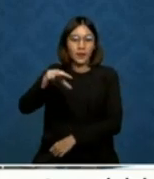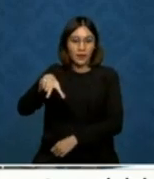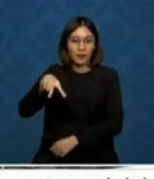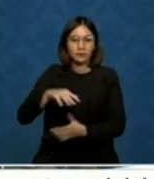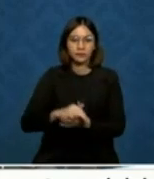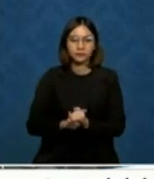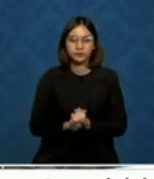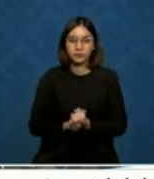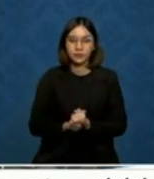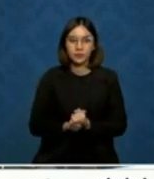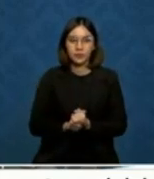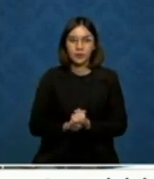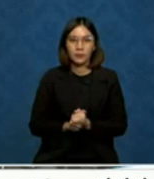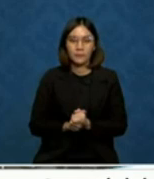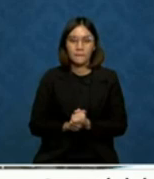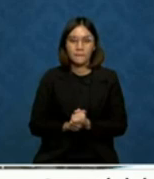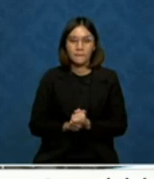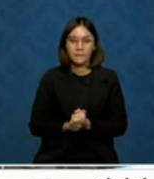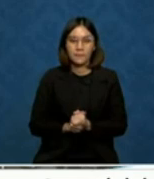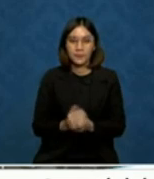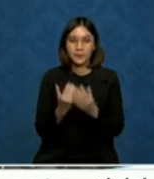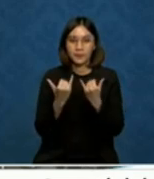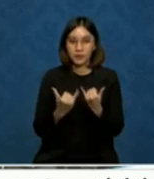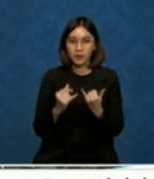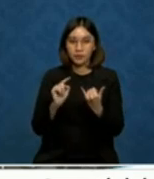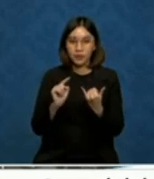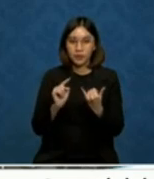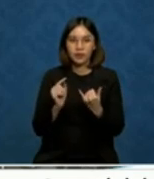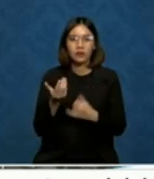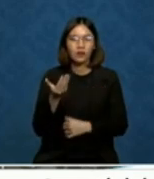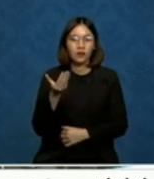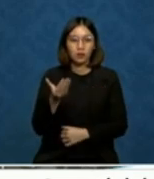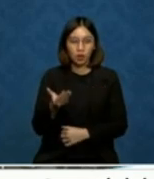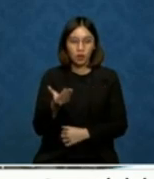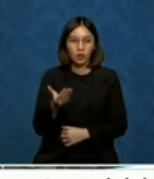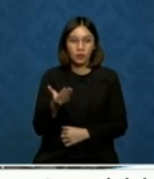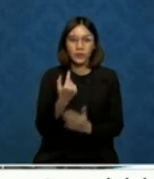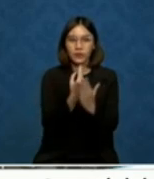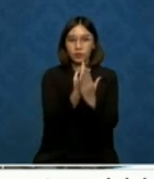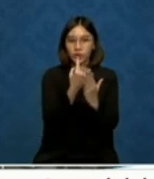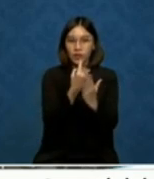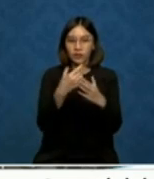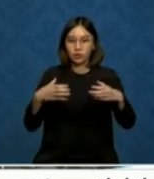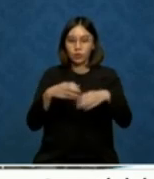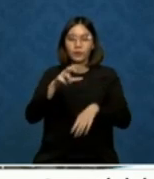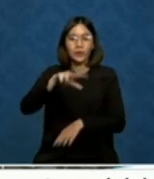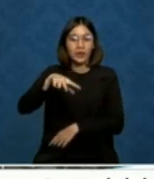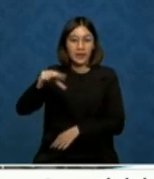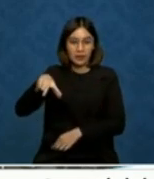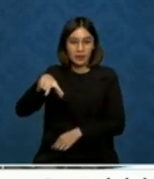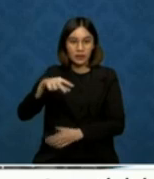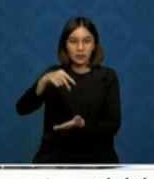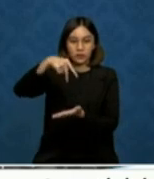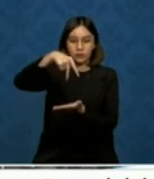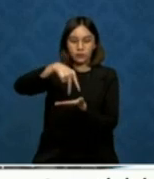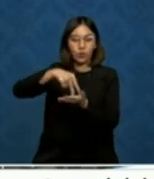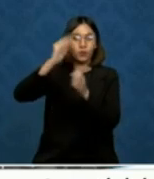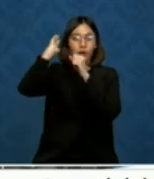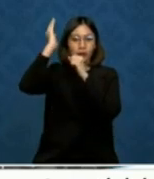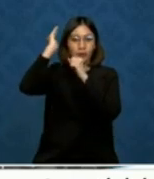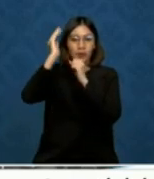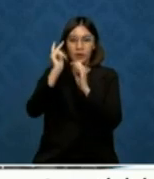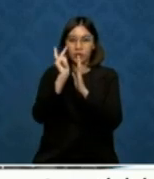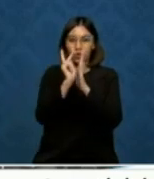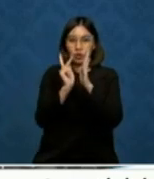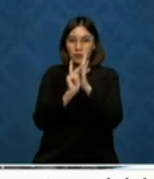ท่านประธานครับวันนี้ก็ขออนุญาตเป็นตัวแทนพรรคเพื่อไทยลุกขึ้นมาอภิปรายกฎหมาย